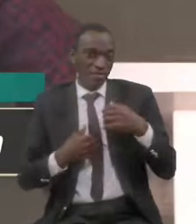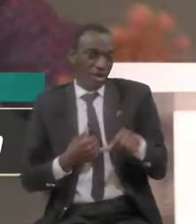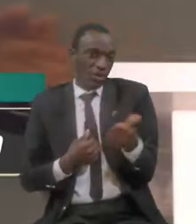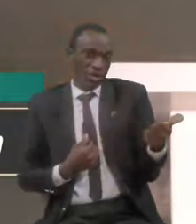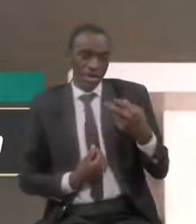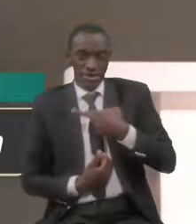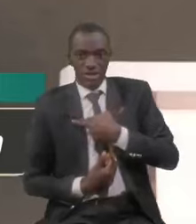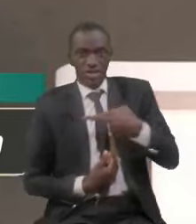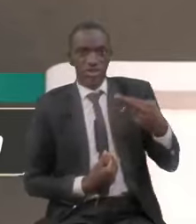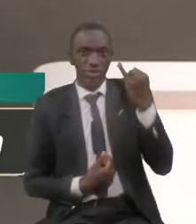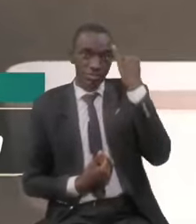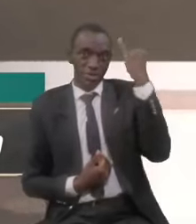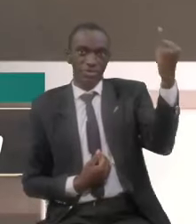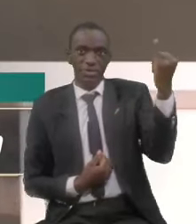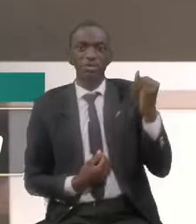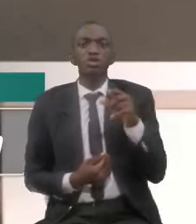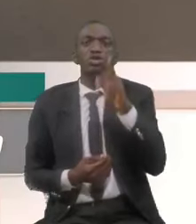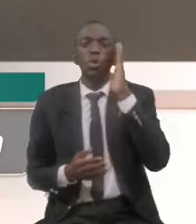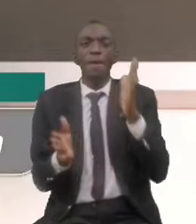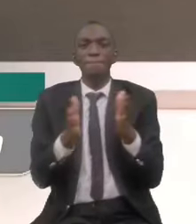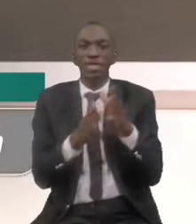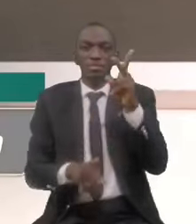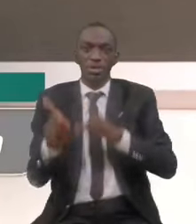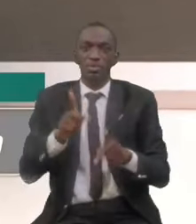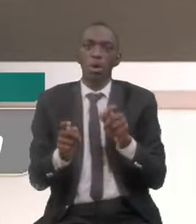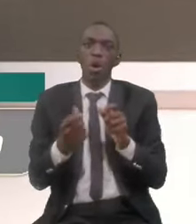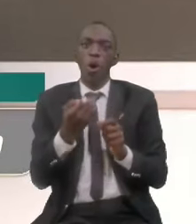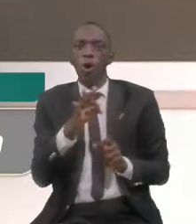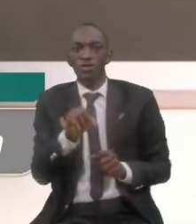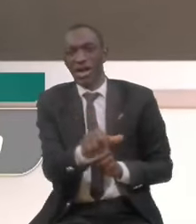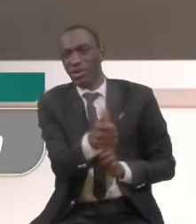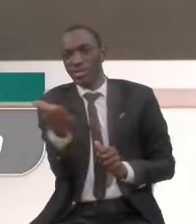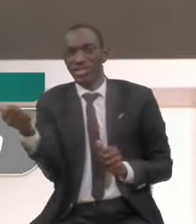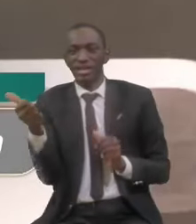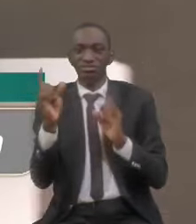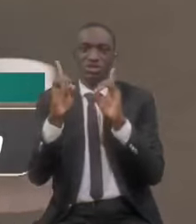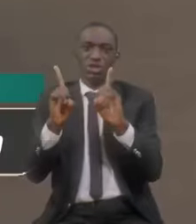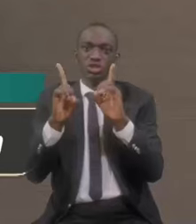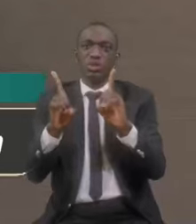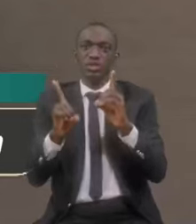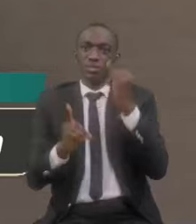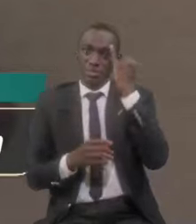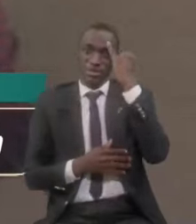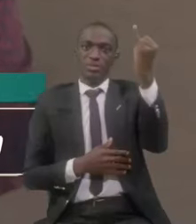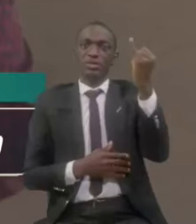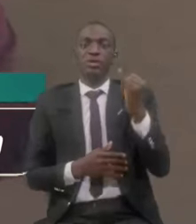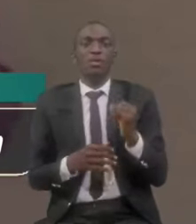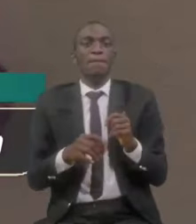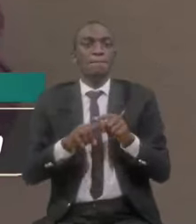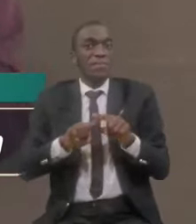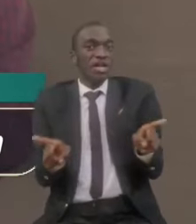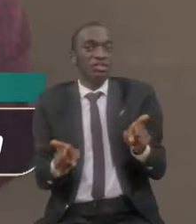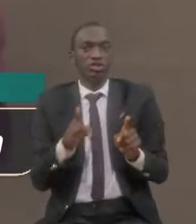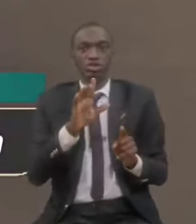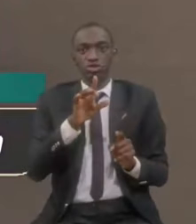ont des perspectives religieuses différentes. Tu vas rencontrer des gens d'autres perspectives doctrinales. Mais tu